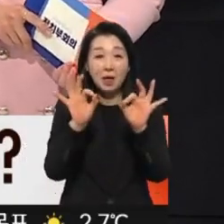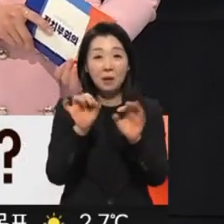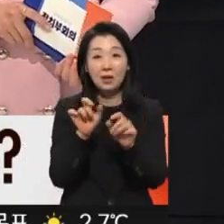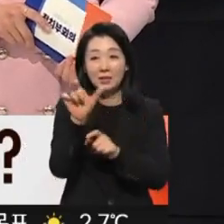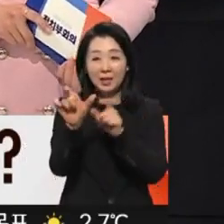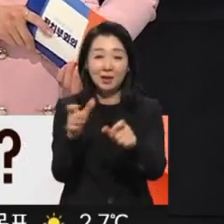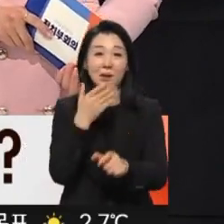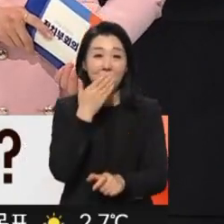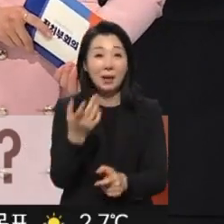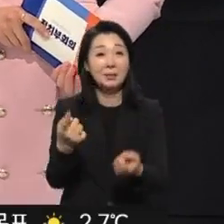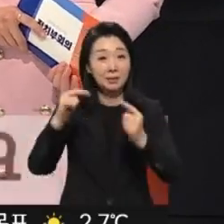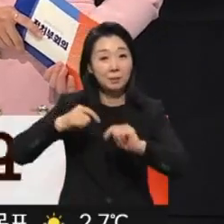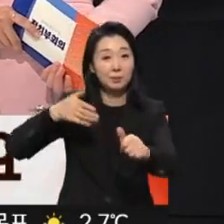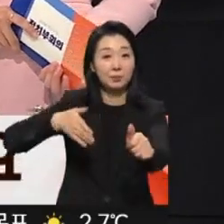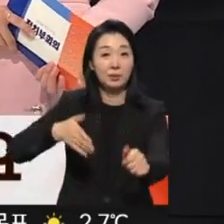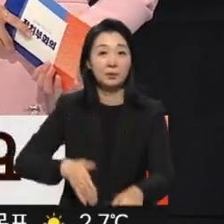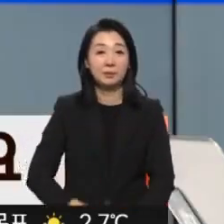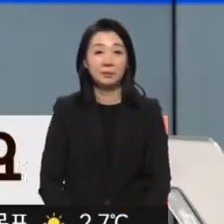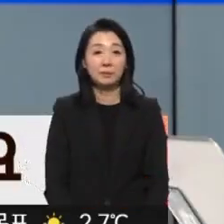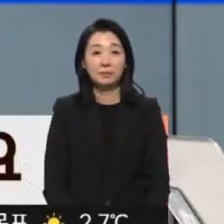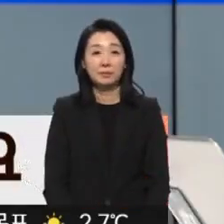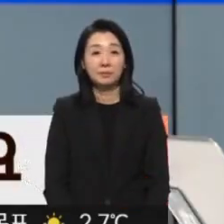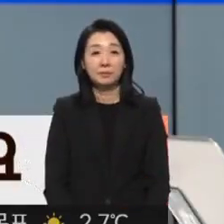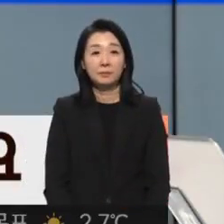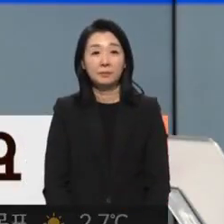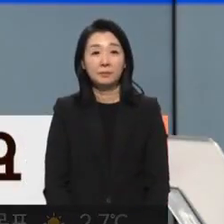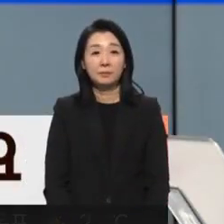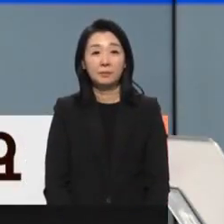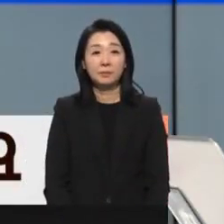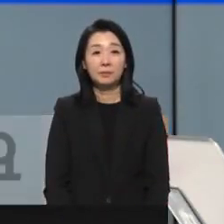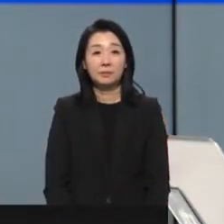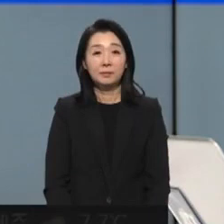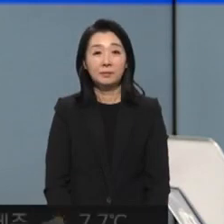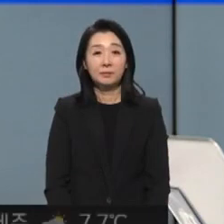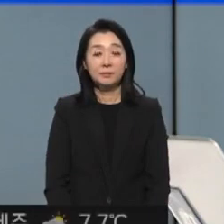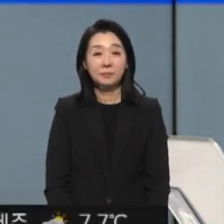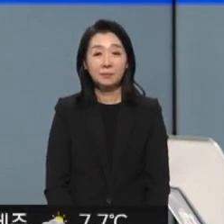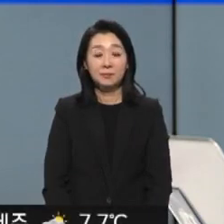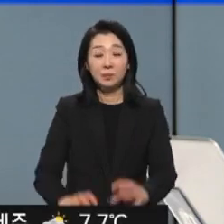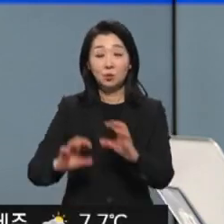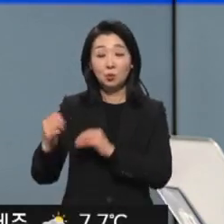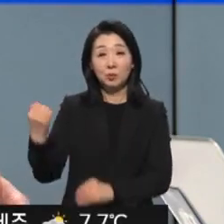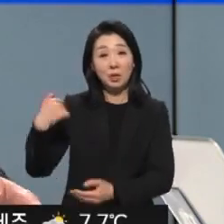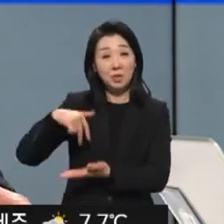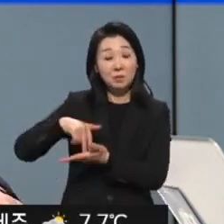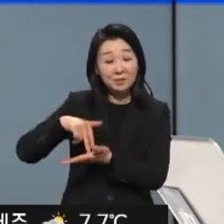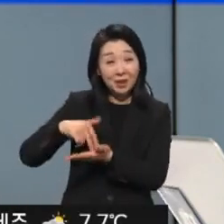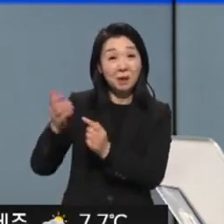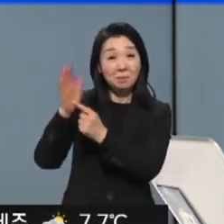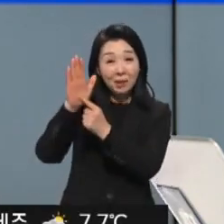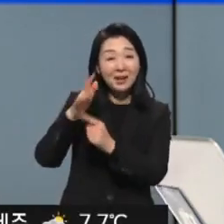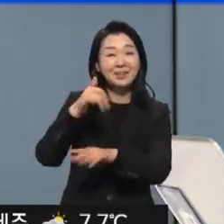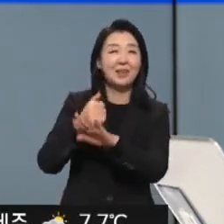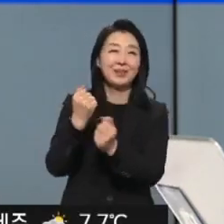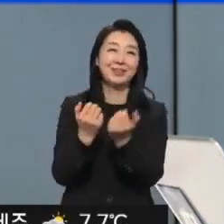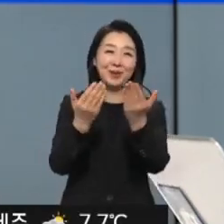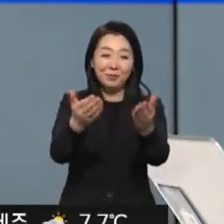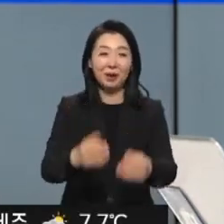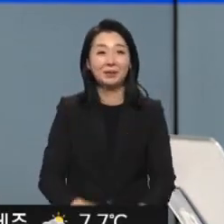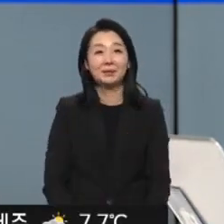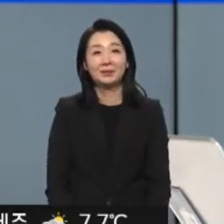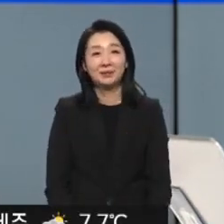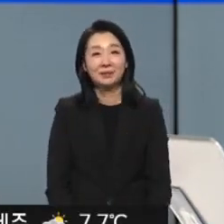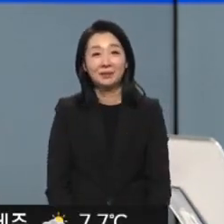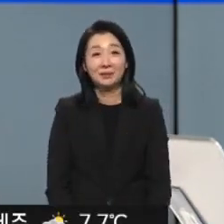있습니다. 많은 참여 부탁드립니다. 네. 국민의힘의 입장도 나왔는데 이따가 다시 한번 얘기하죠. 자,